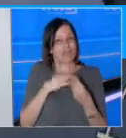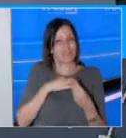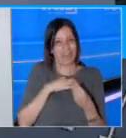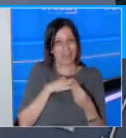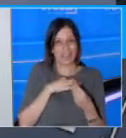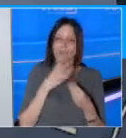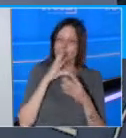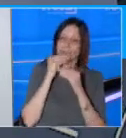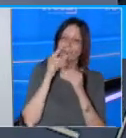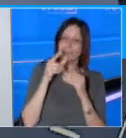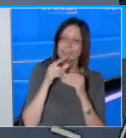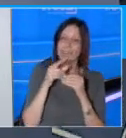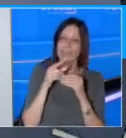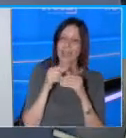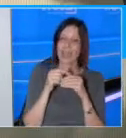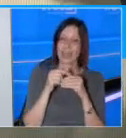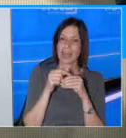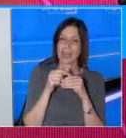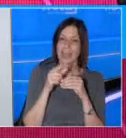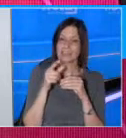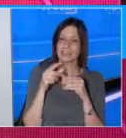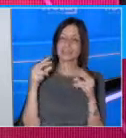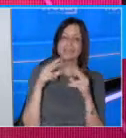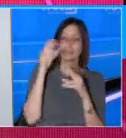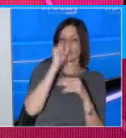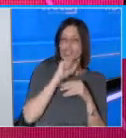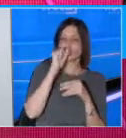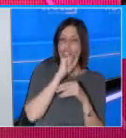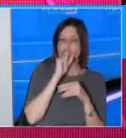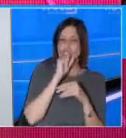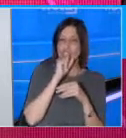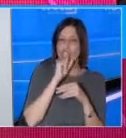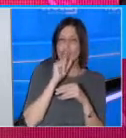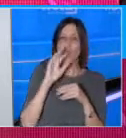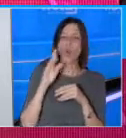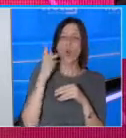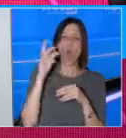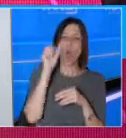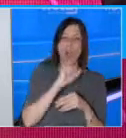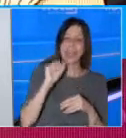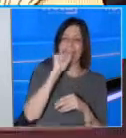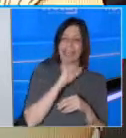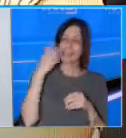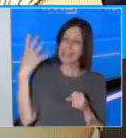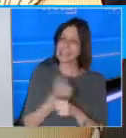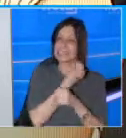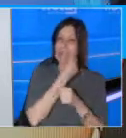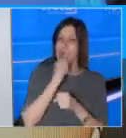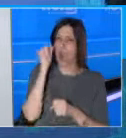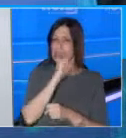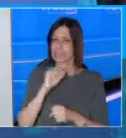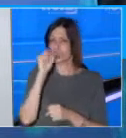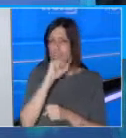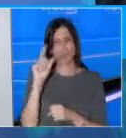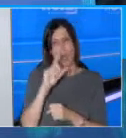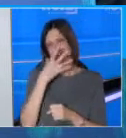שיר רוק, לדעתי, פעם ראשונה ששיר כזה, רוק, מנצח את האירוויזיון. לא, לא, ממש לא. אנחנו